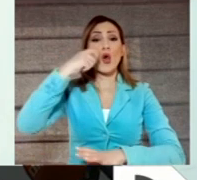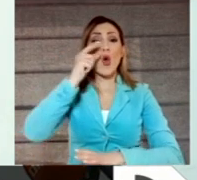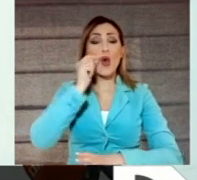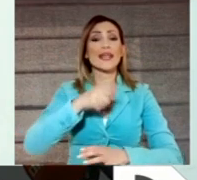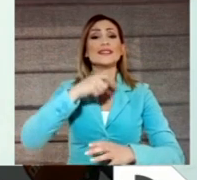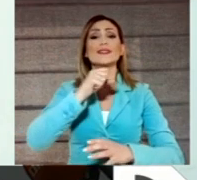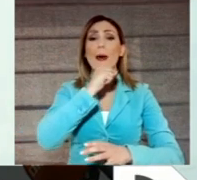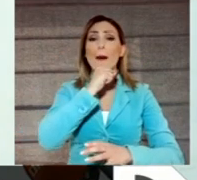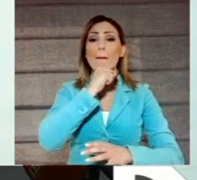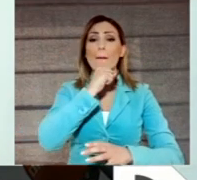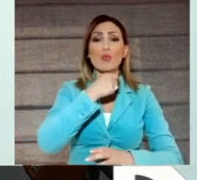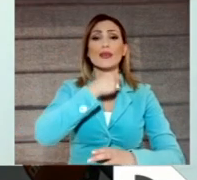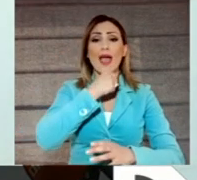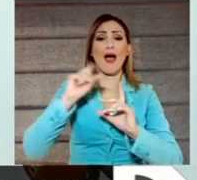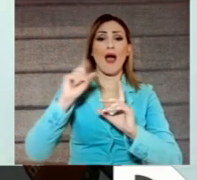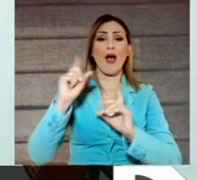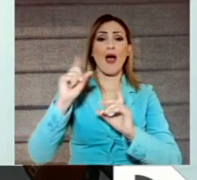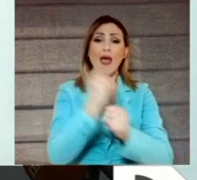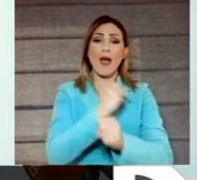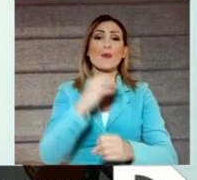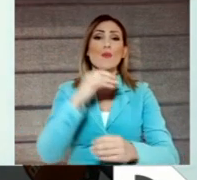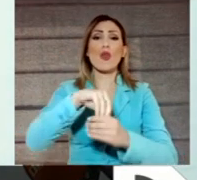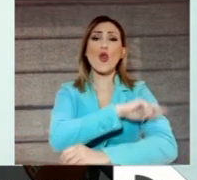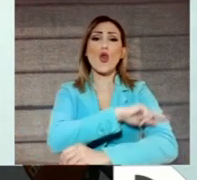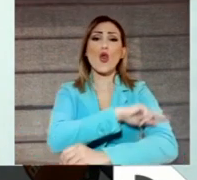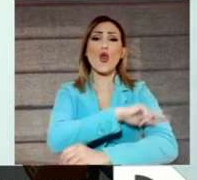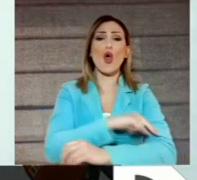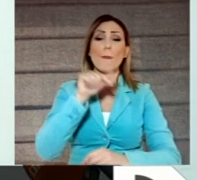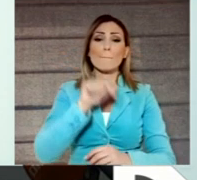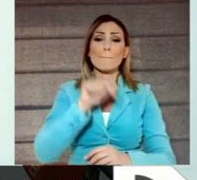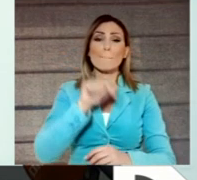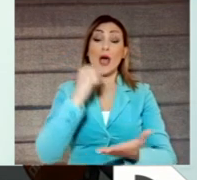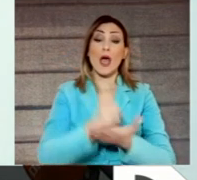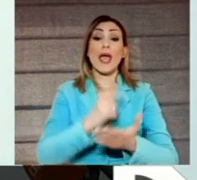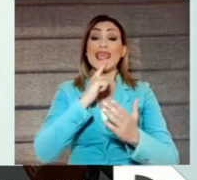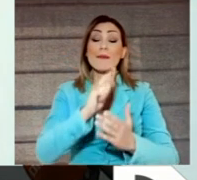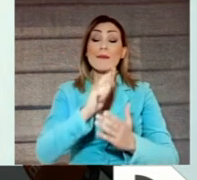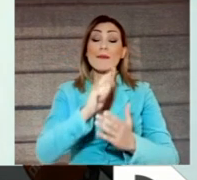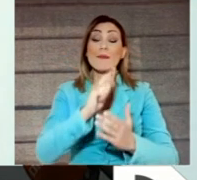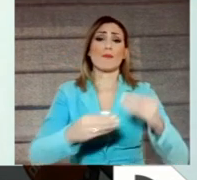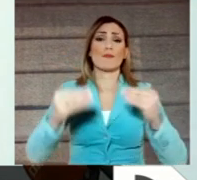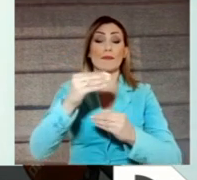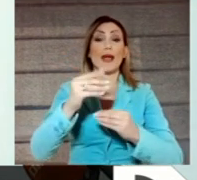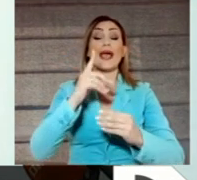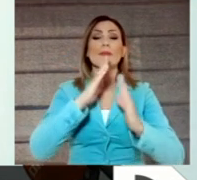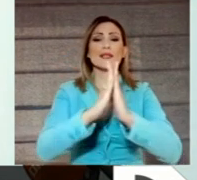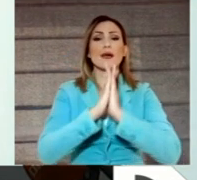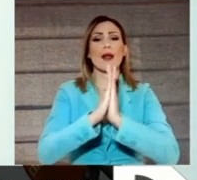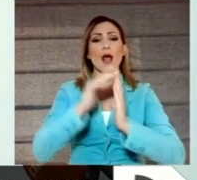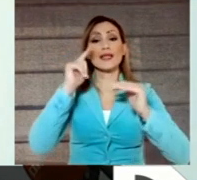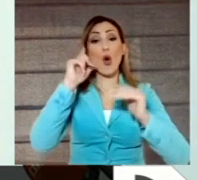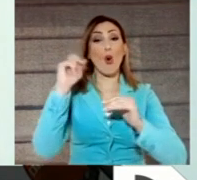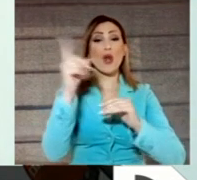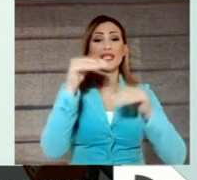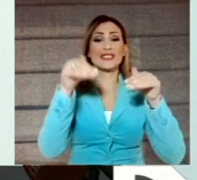μας, τους επαγγελματίες υγείας. Σας απευθύνω θερμή έκκληση. Ζητώ την κατανόηση και τη βοήθειά σας.